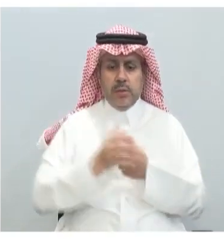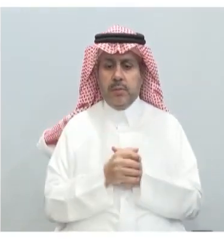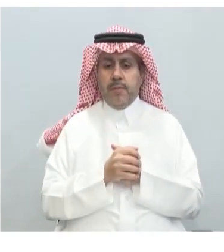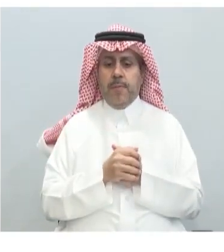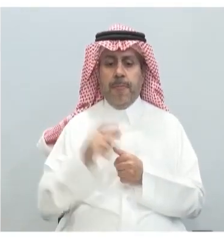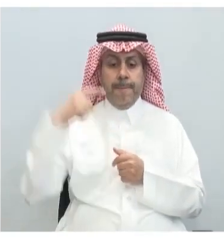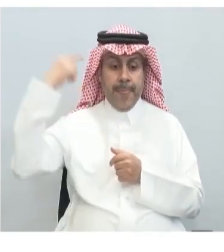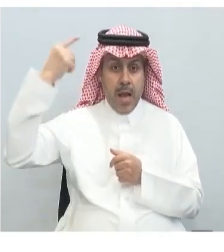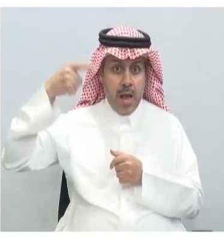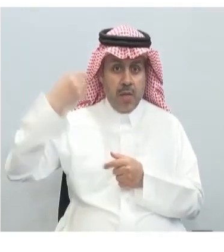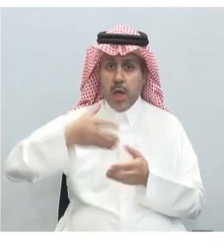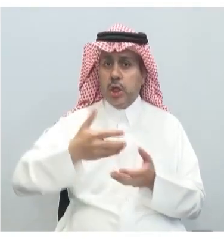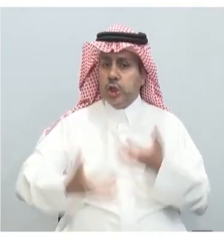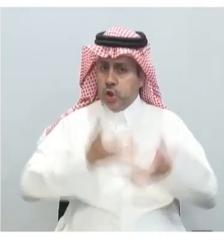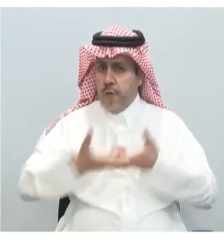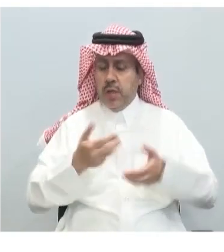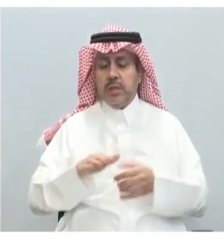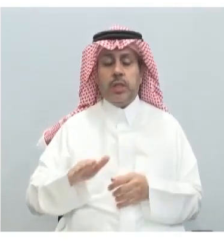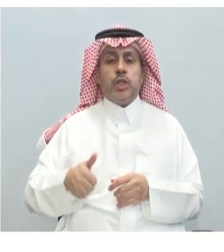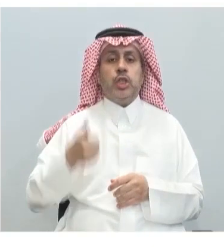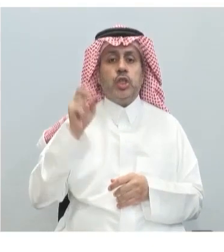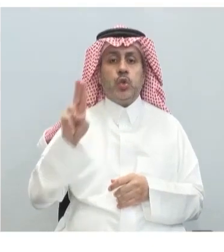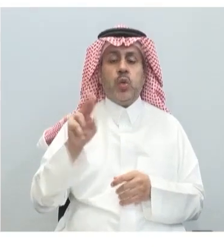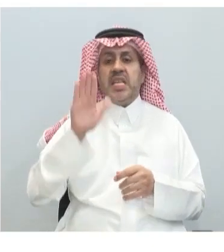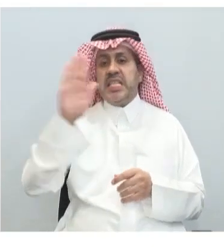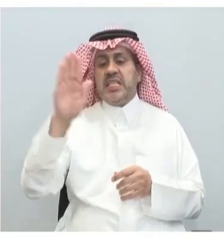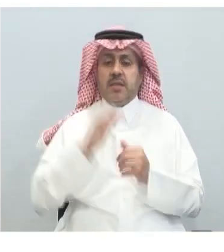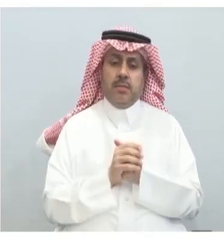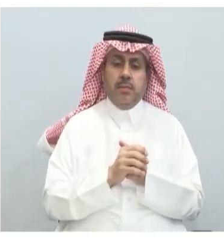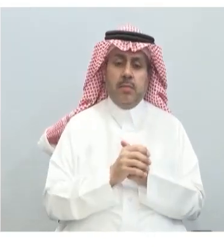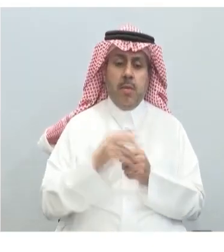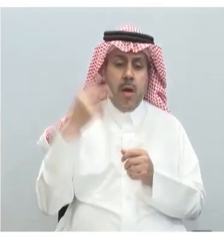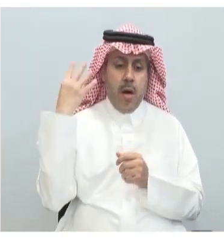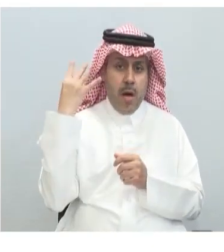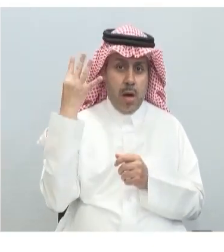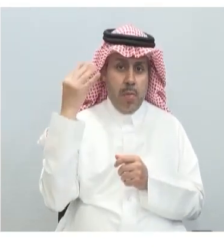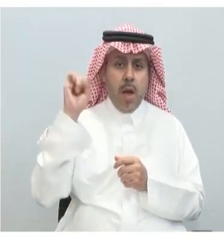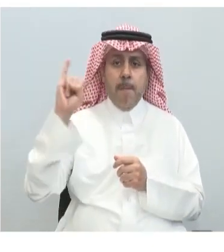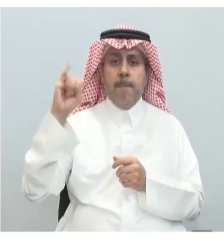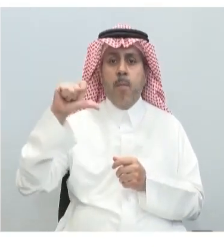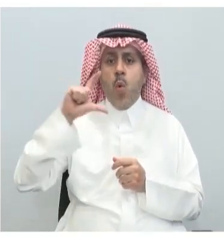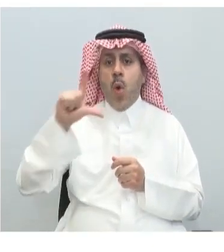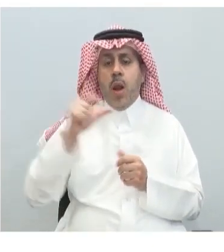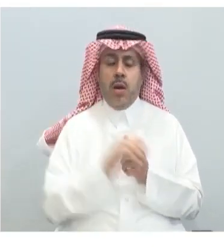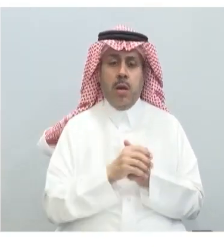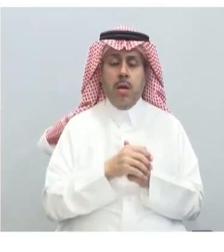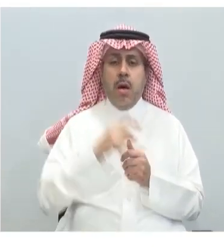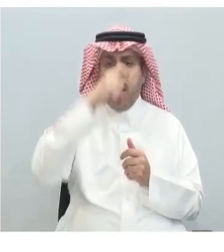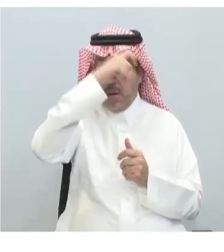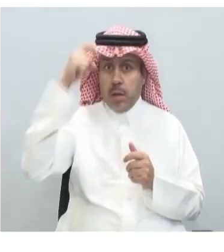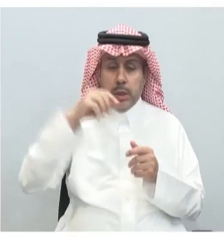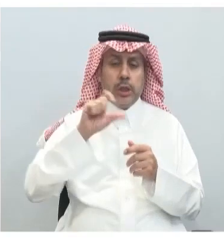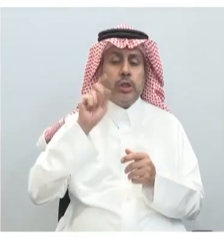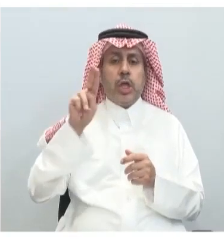لاحظ ما هي المتفاعلات اتش2 اس وايضا 4 مول من حراره التكوين